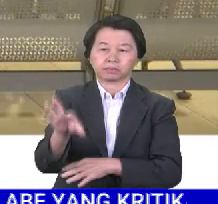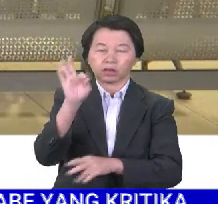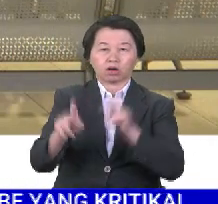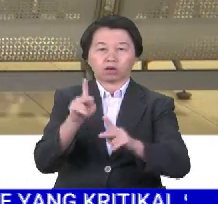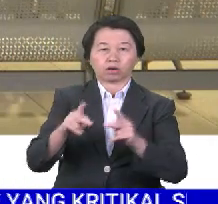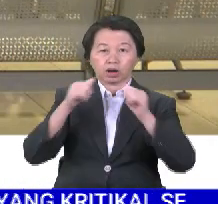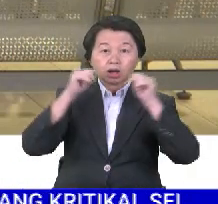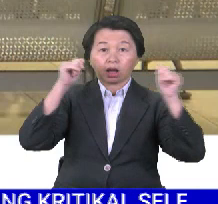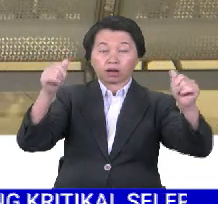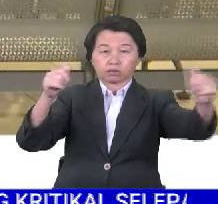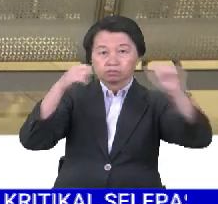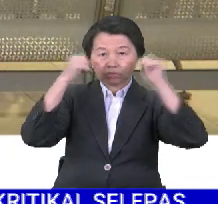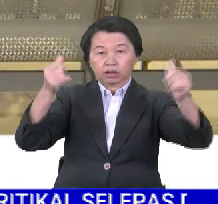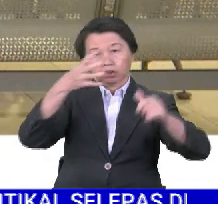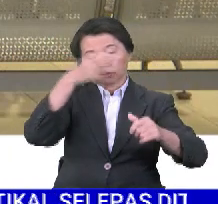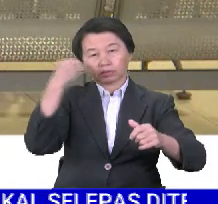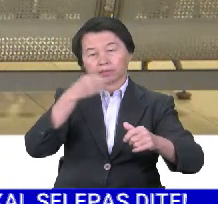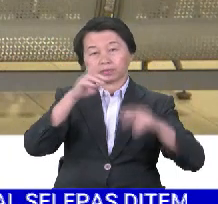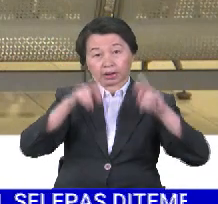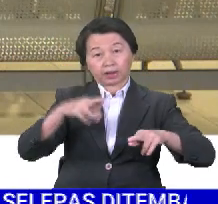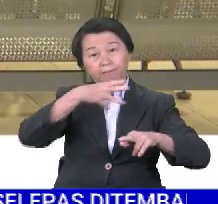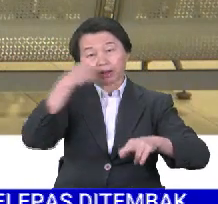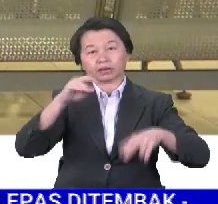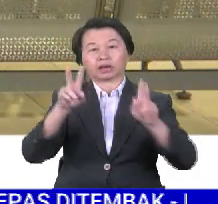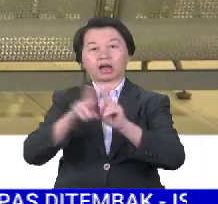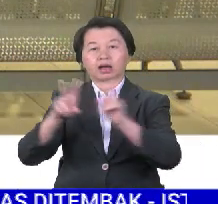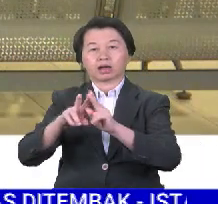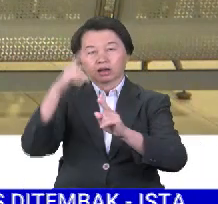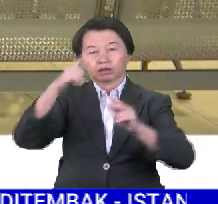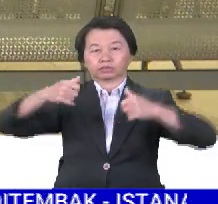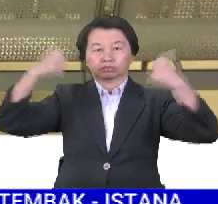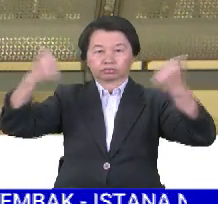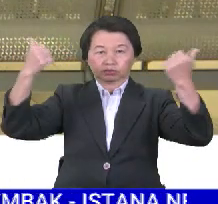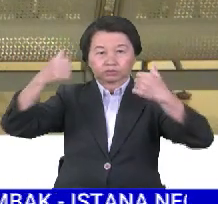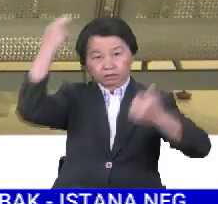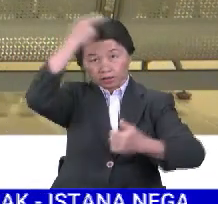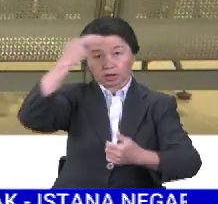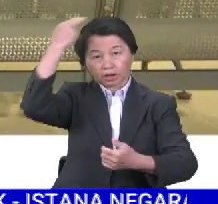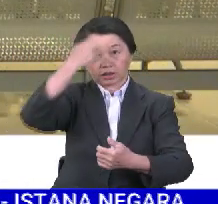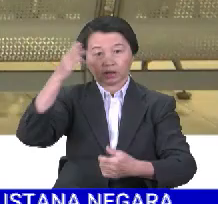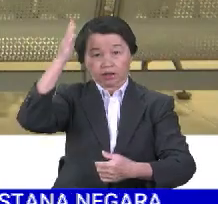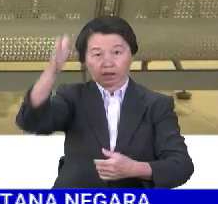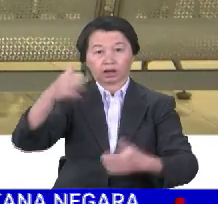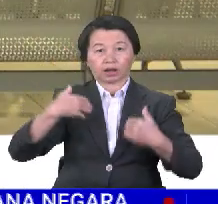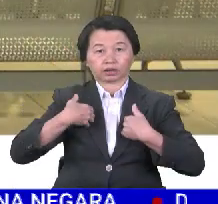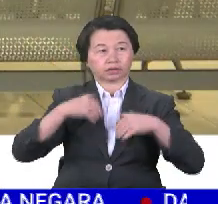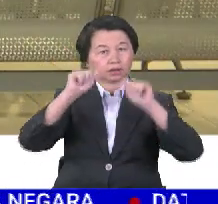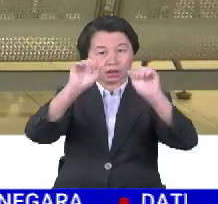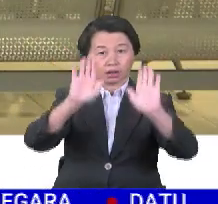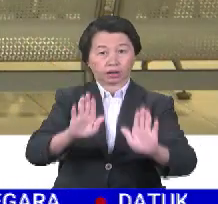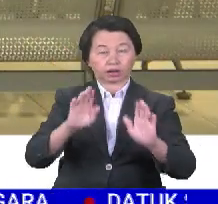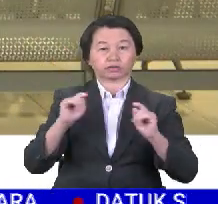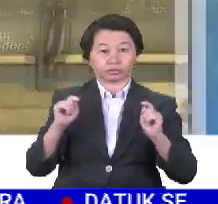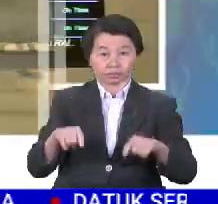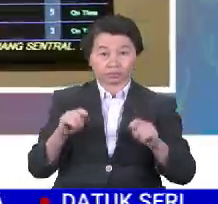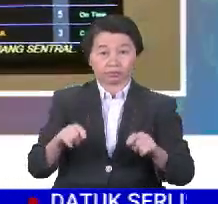orang awam untuk pulang ke kampung bersempena dengan cuti perayaan Aidiladha yang bakal disambut Ahad ini.